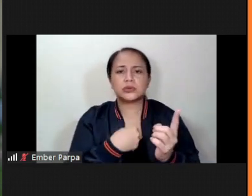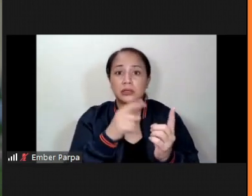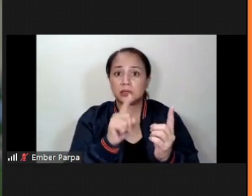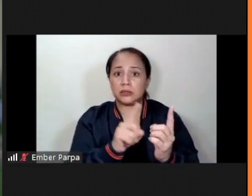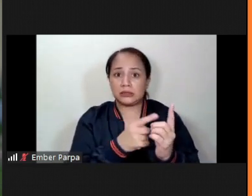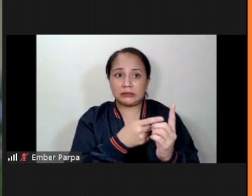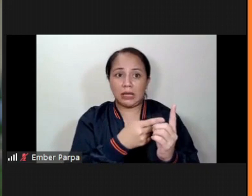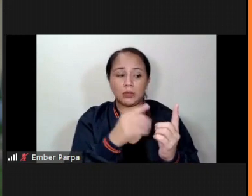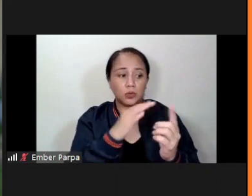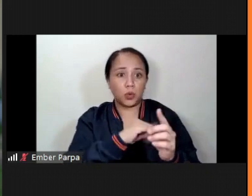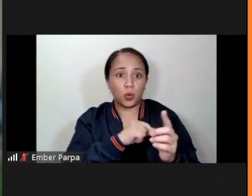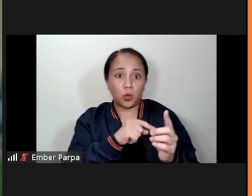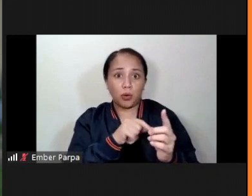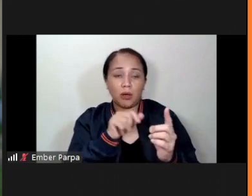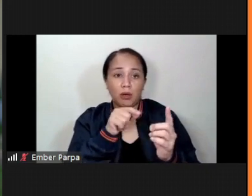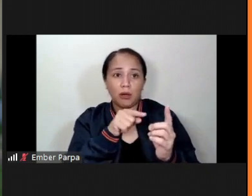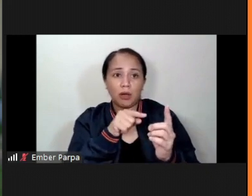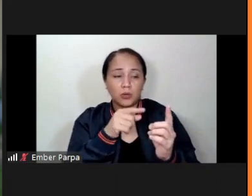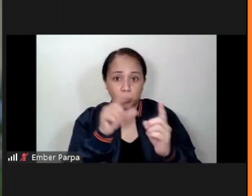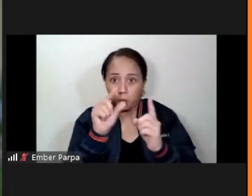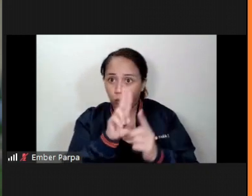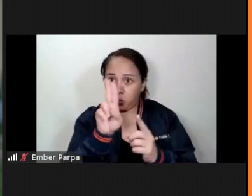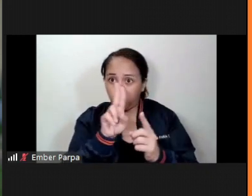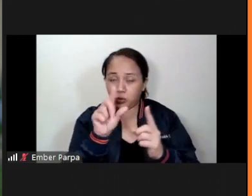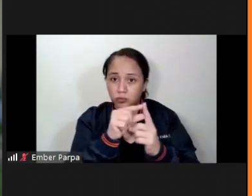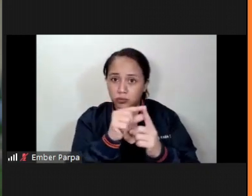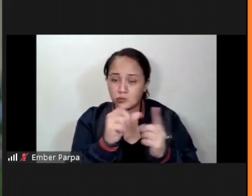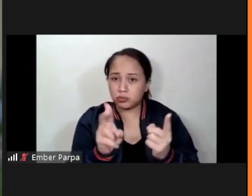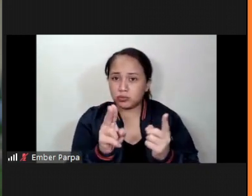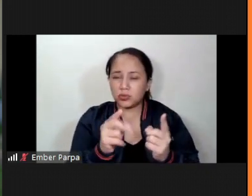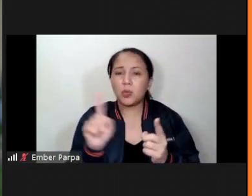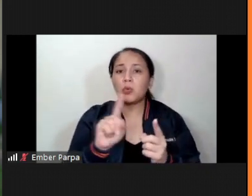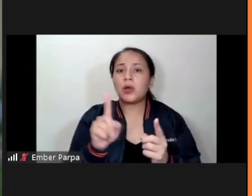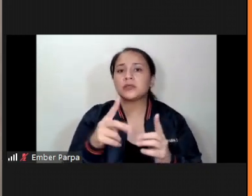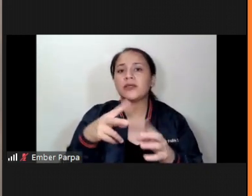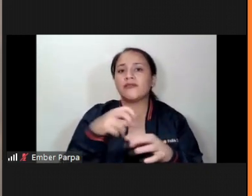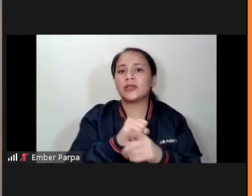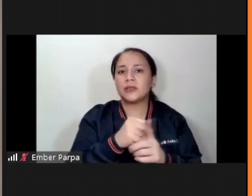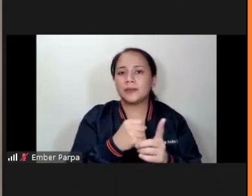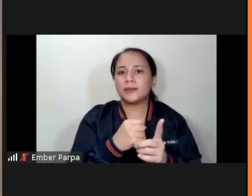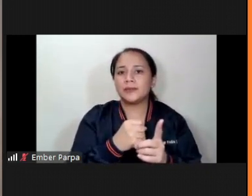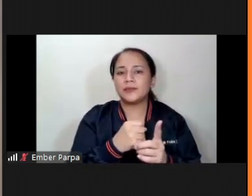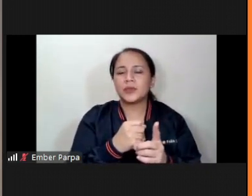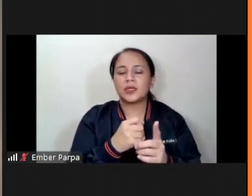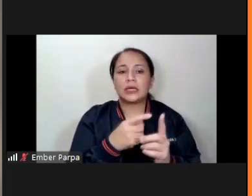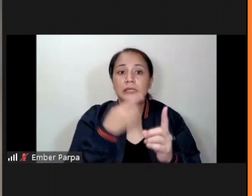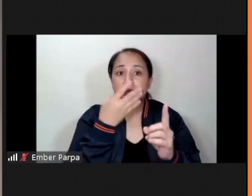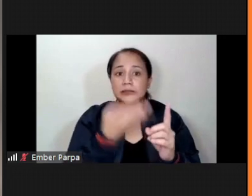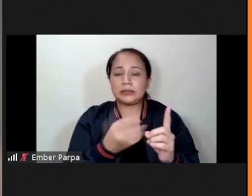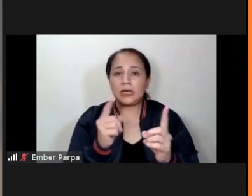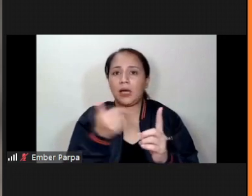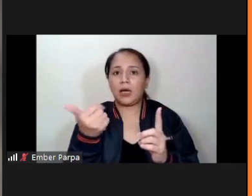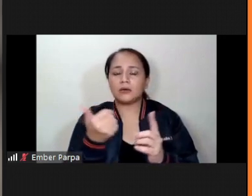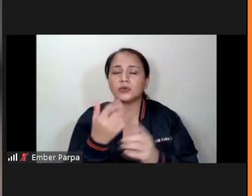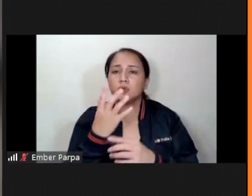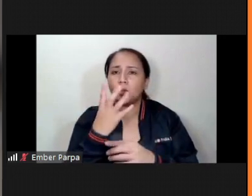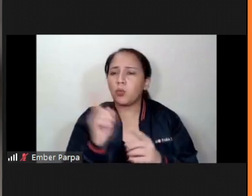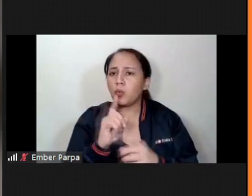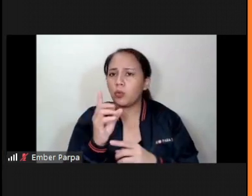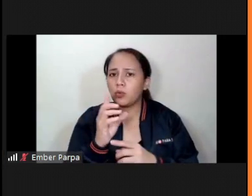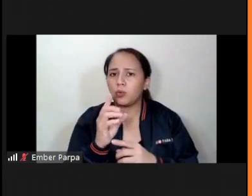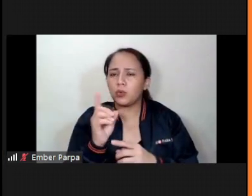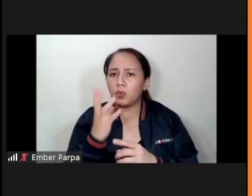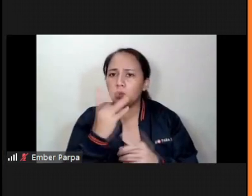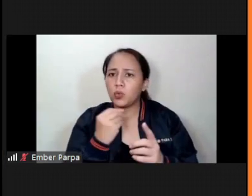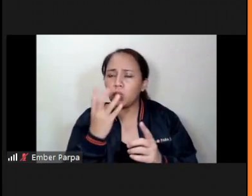ang gitawag ana o kanang unsa ang mga gakabiktima ana nga usaik, kanang unsa ang main